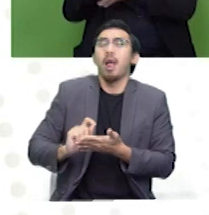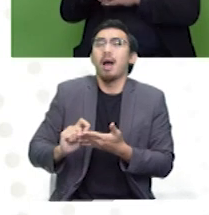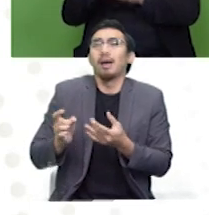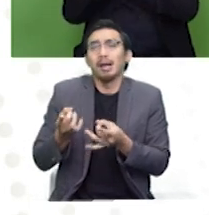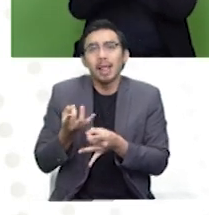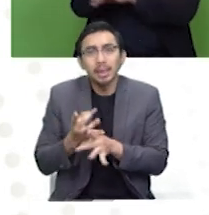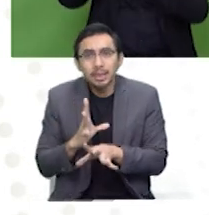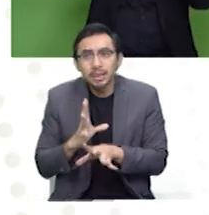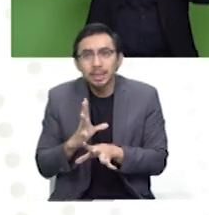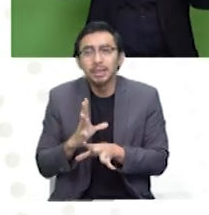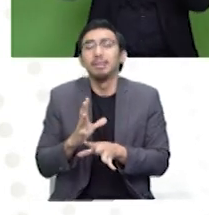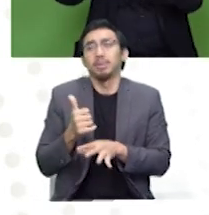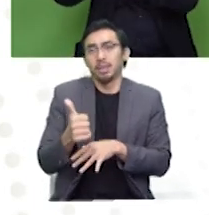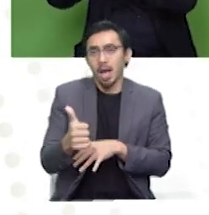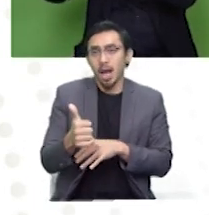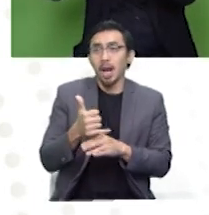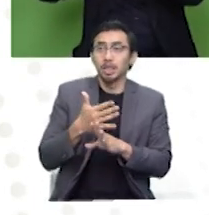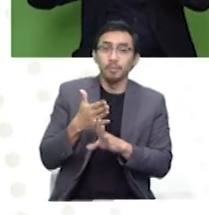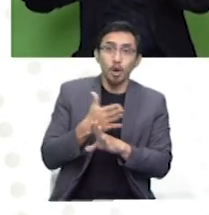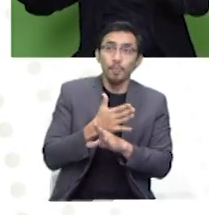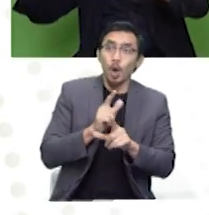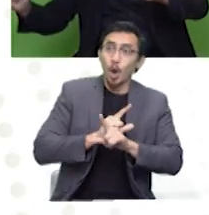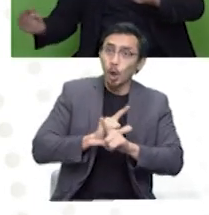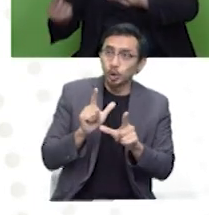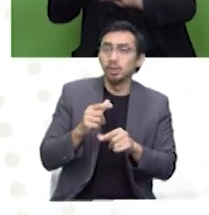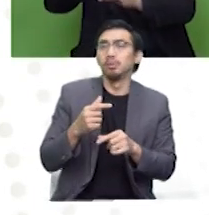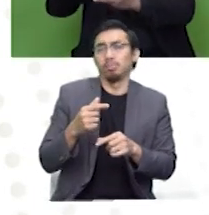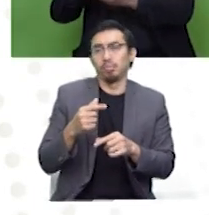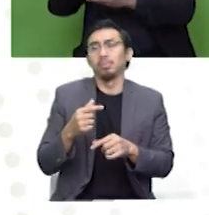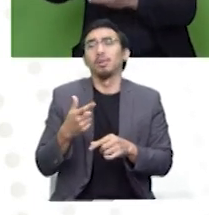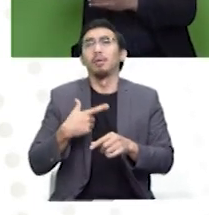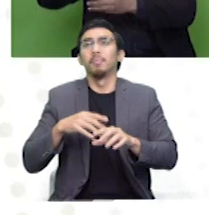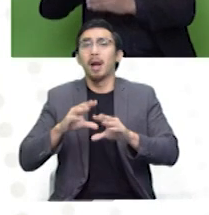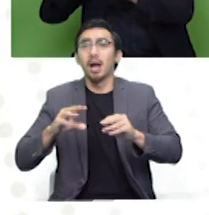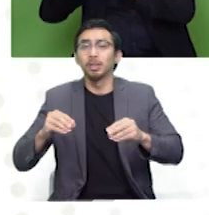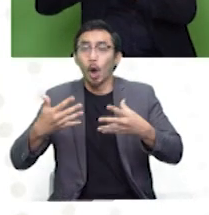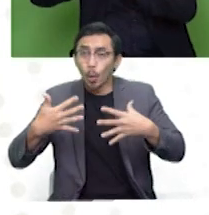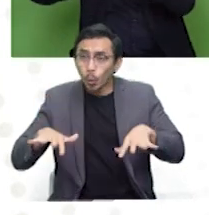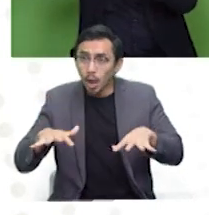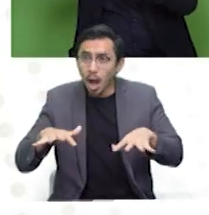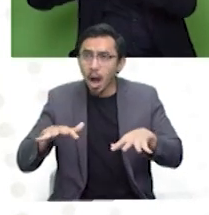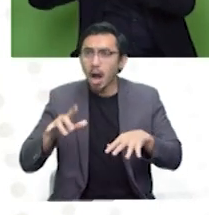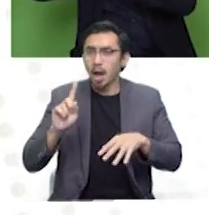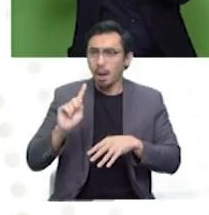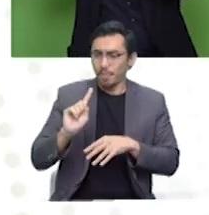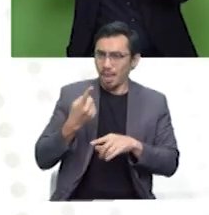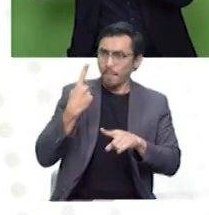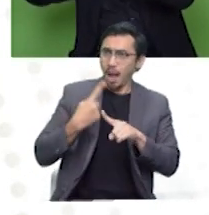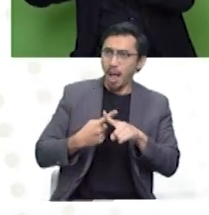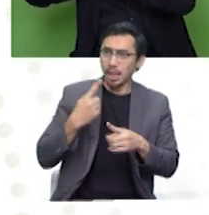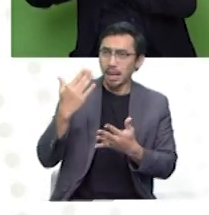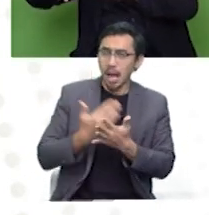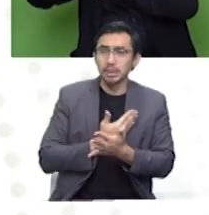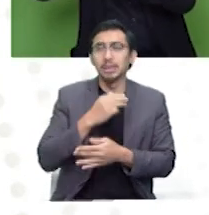lulus dia sudah bekerja dari mulai gaji magang 3 juta, naik 6 juta, naik 8 juta,